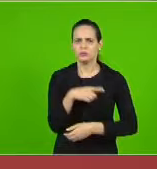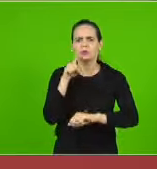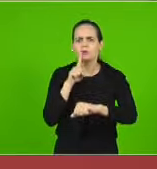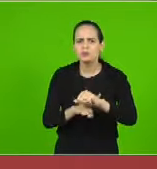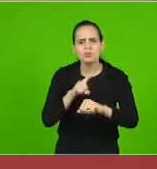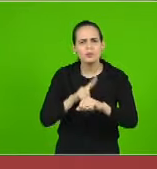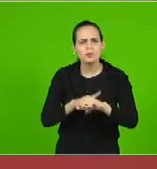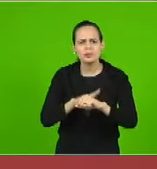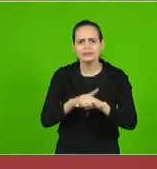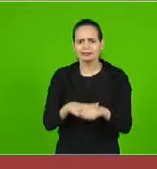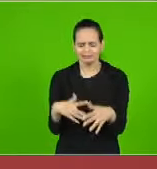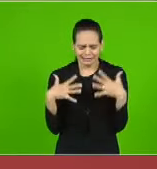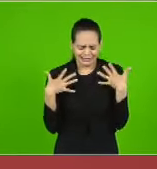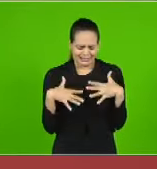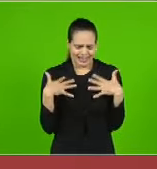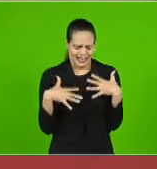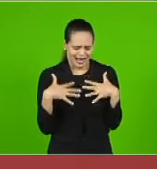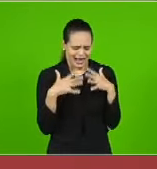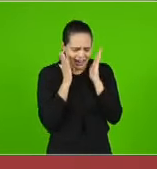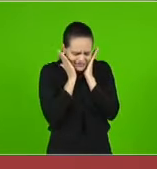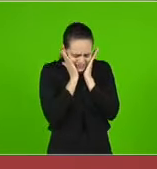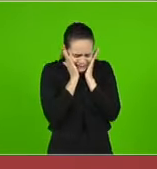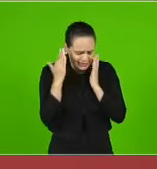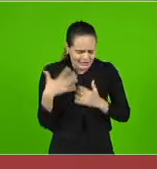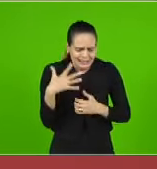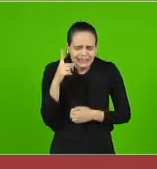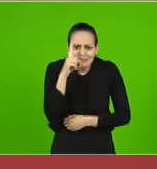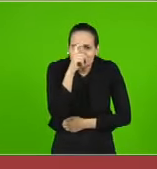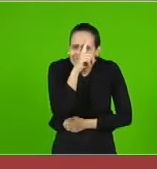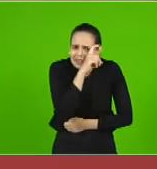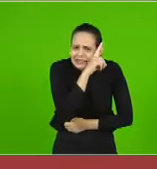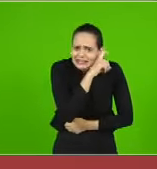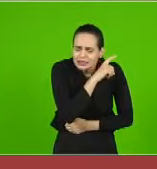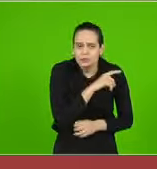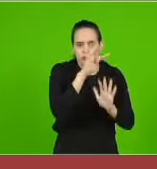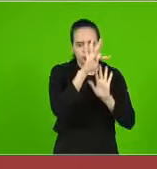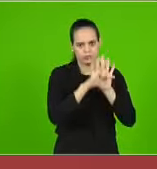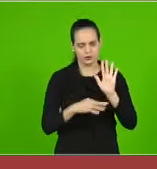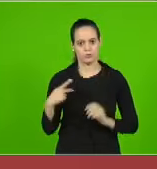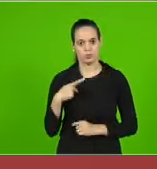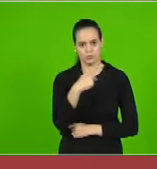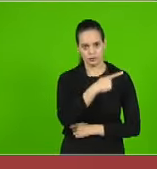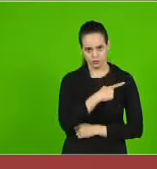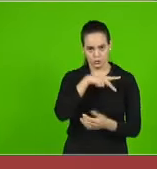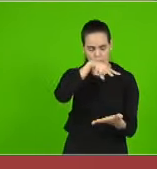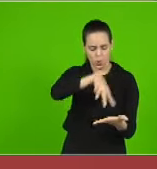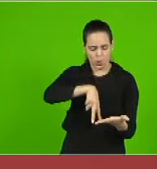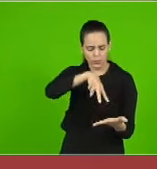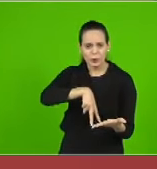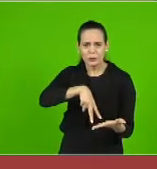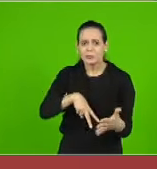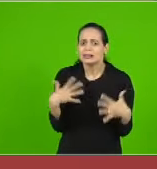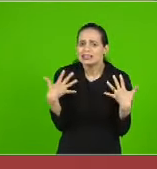действительно переживает время такое, когда мир потрясается постоянно.